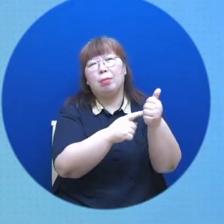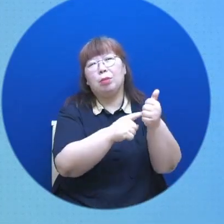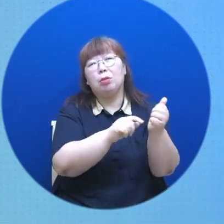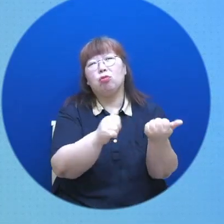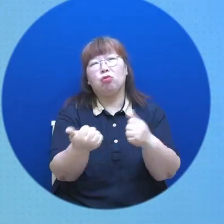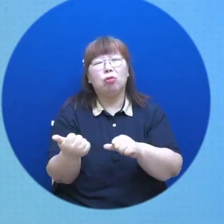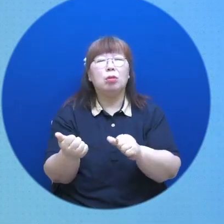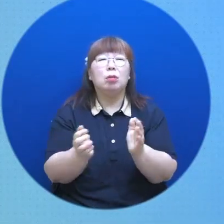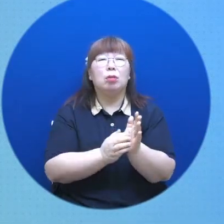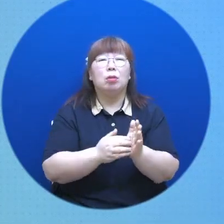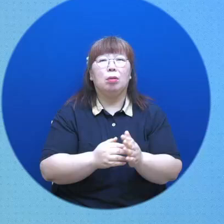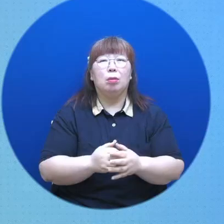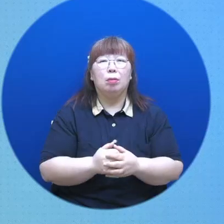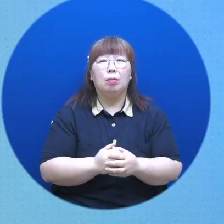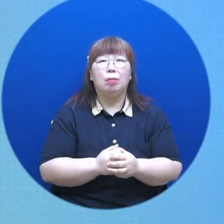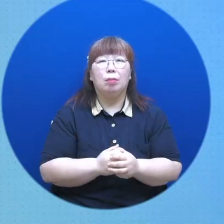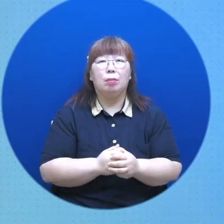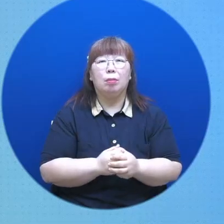죽었습니다.